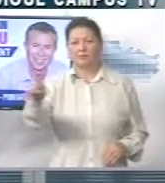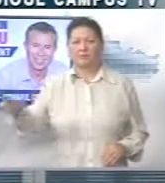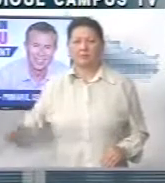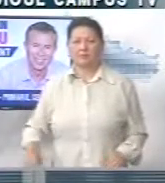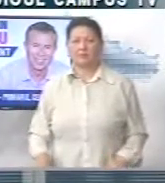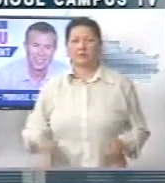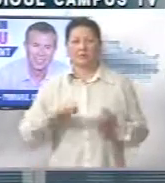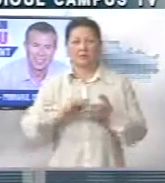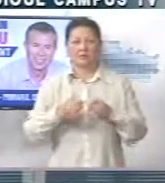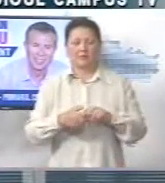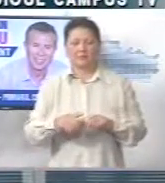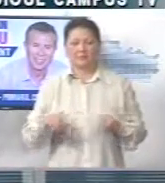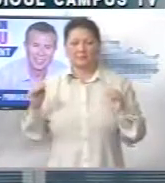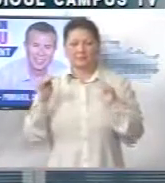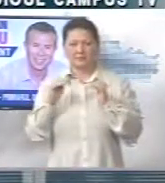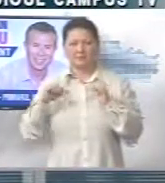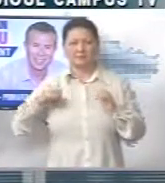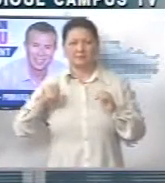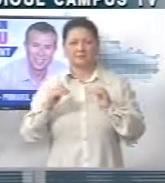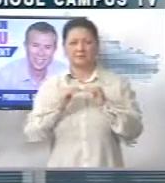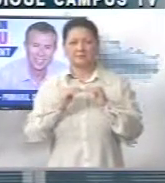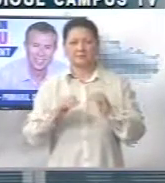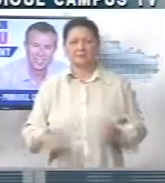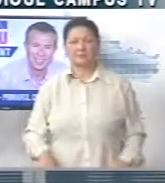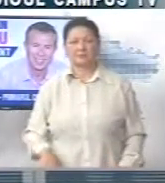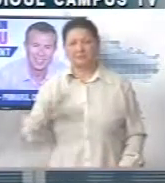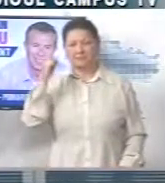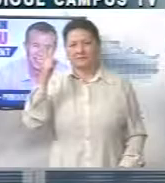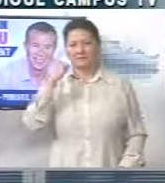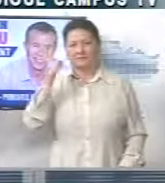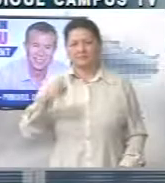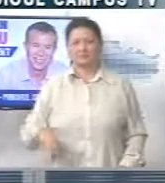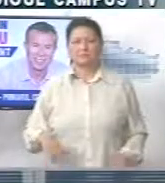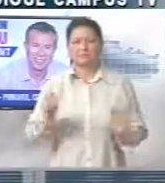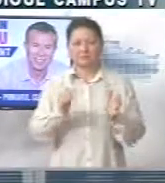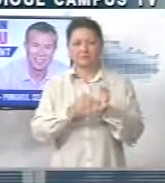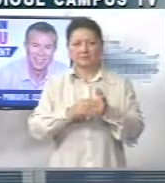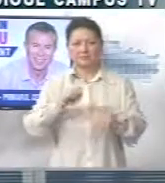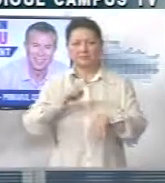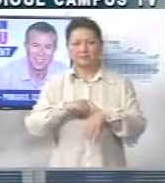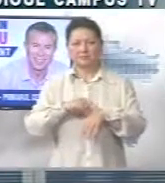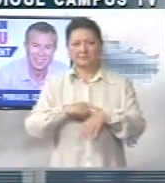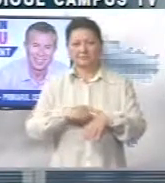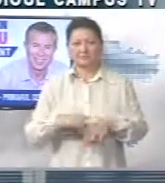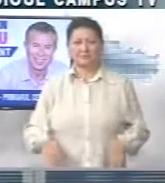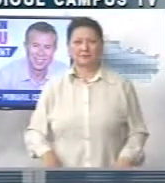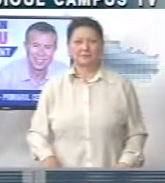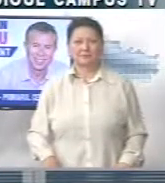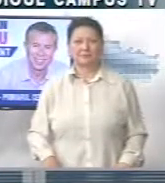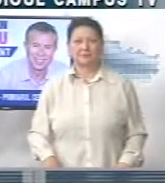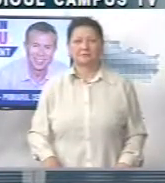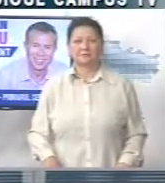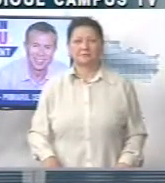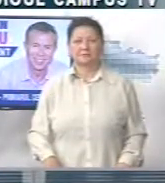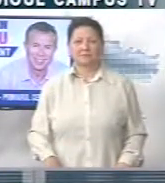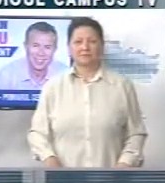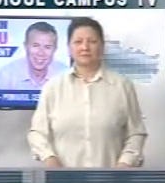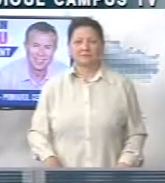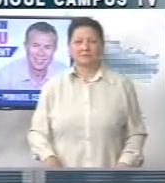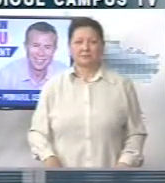același nivel pentru că orașul are nevoie în același timp de priorități, nu de